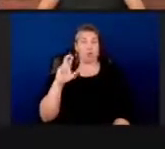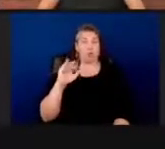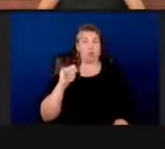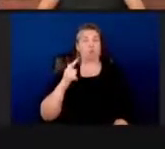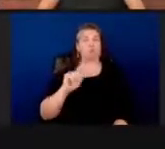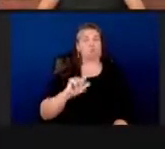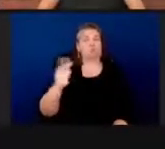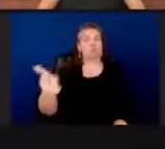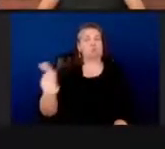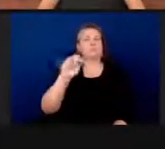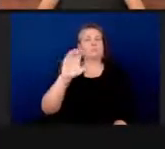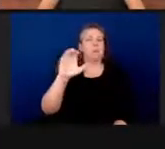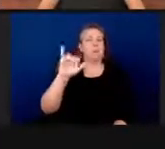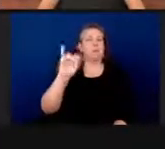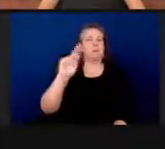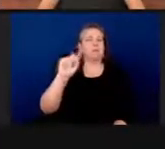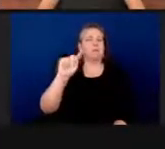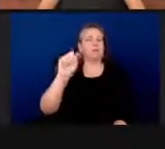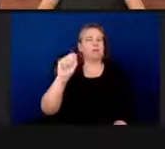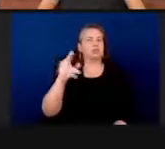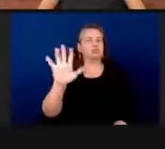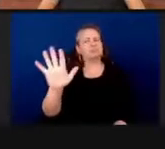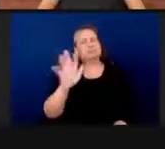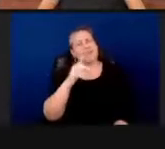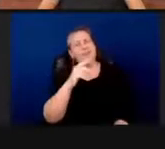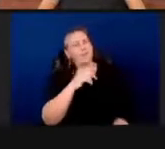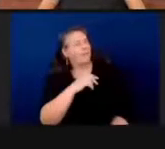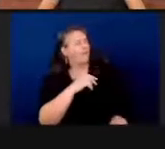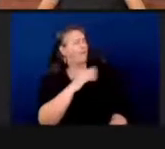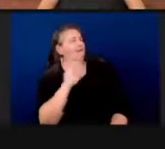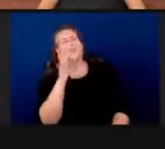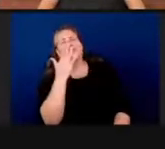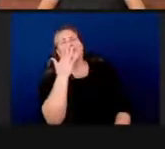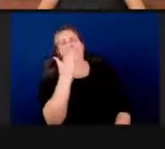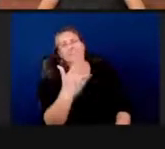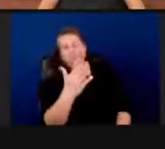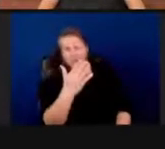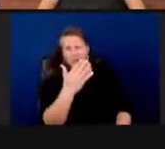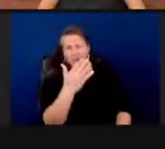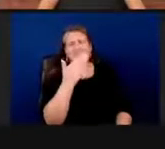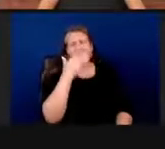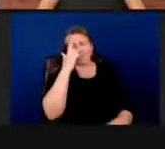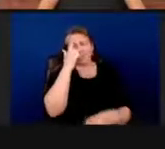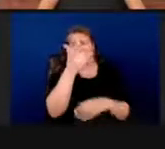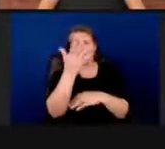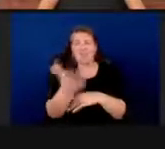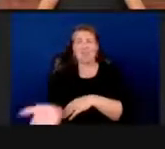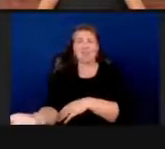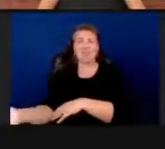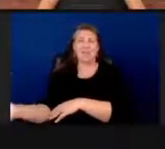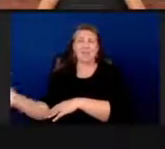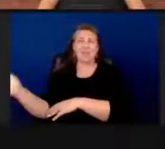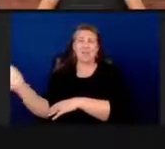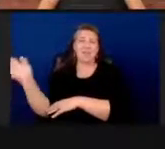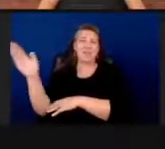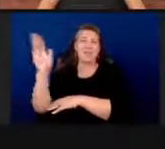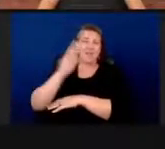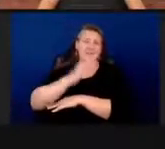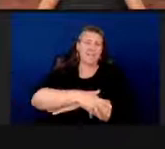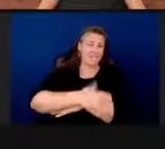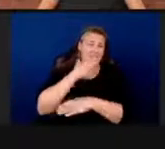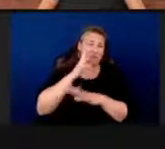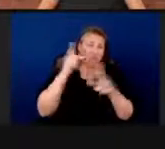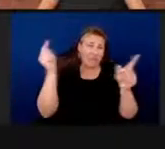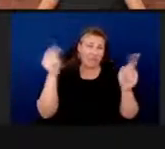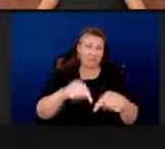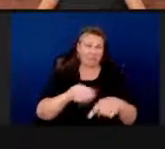Craig Bi McIntosh. Asante sana kwa kuwa hapa leo. Nimefurahia